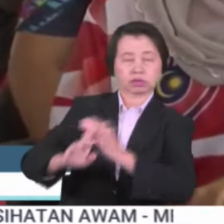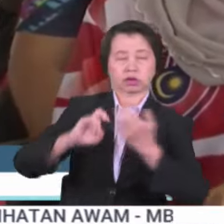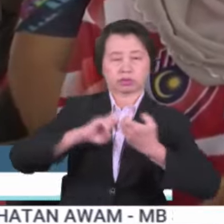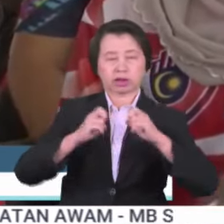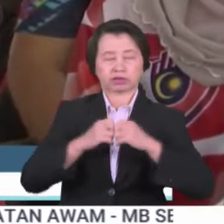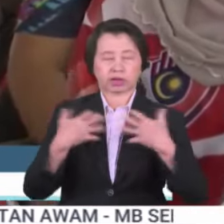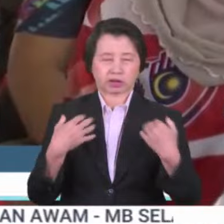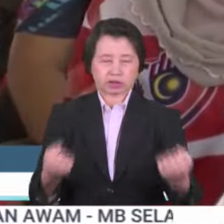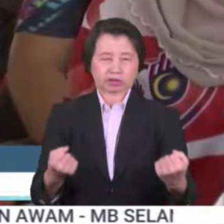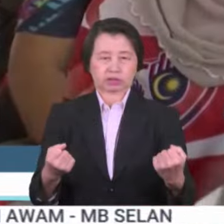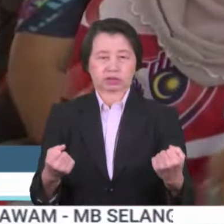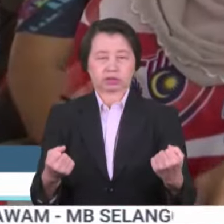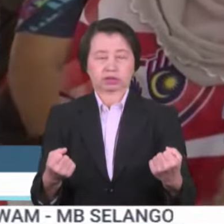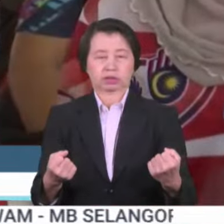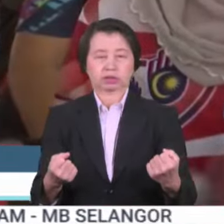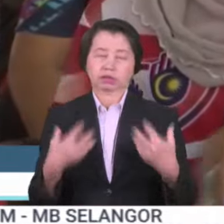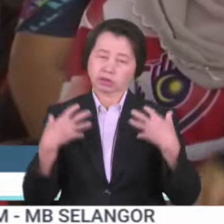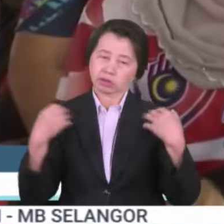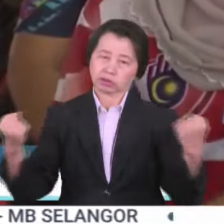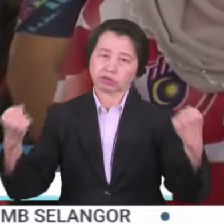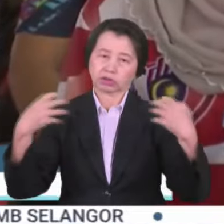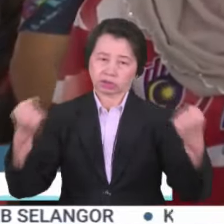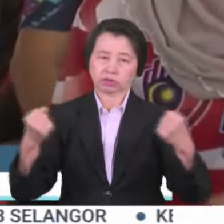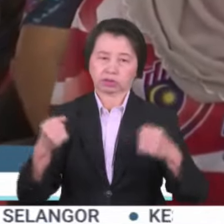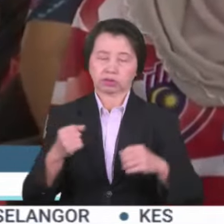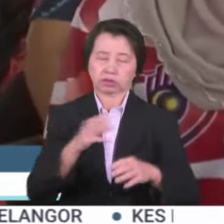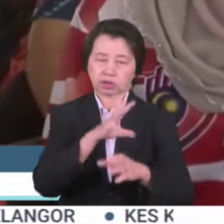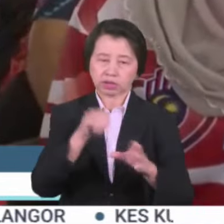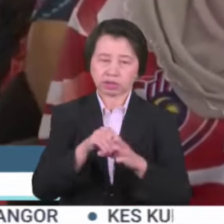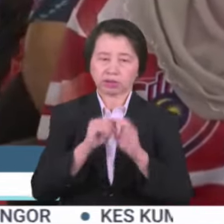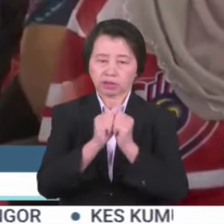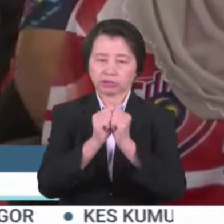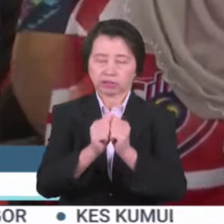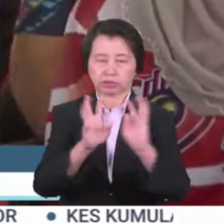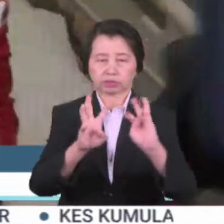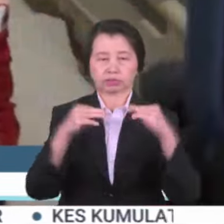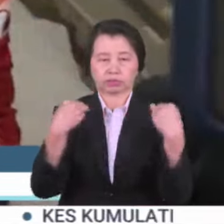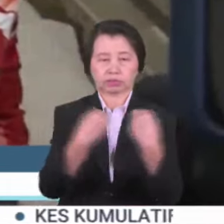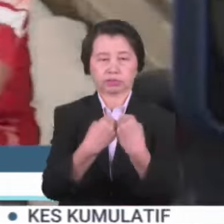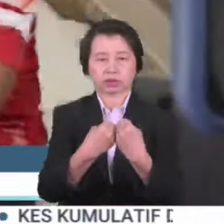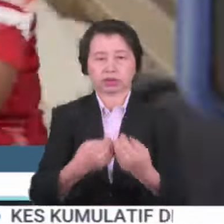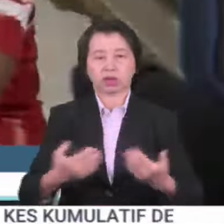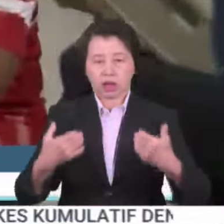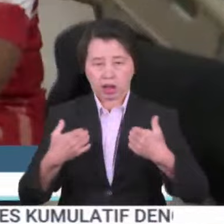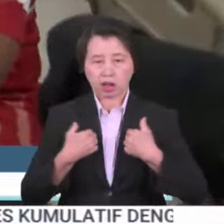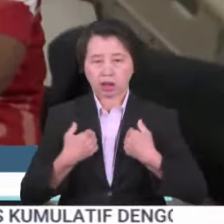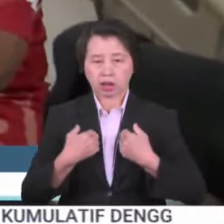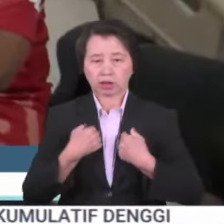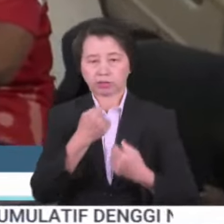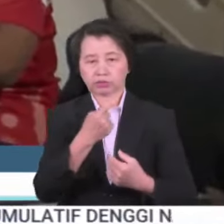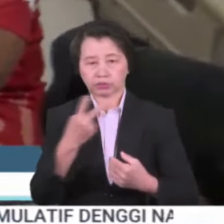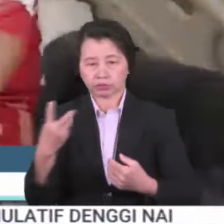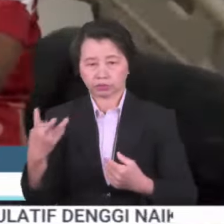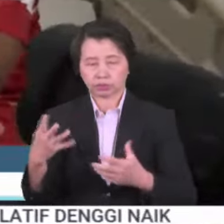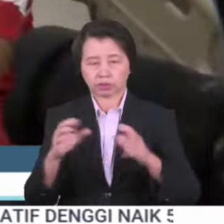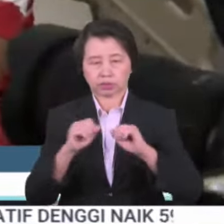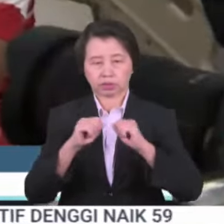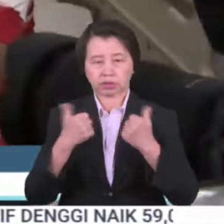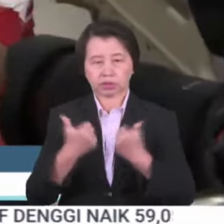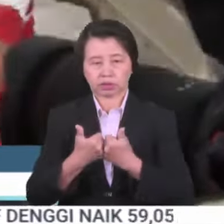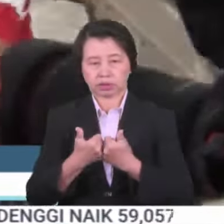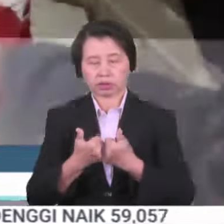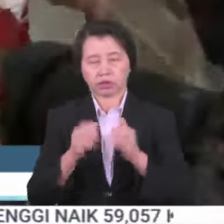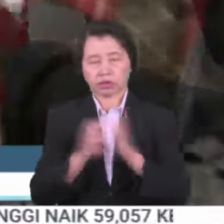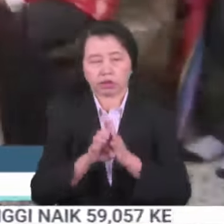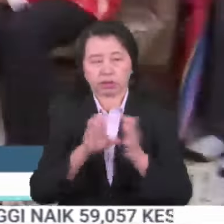masalah kesihatan yang dilibatkan bersama-sama masyarakat. Ada beberapa agensi ataupun unit